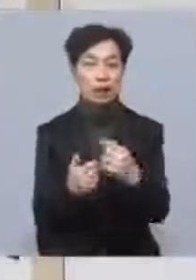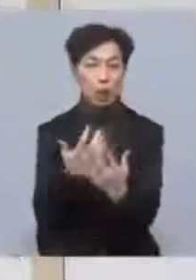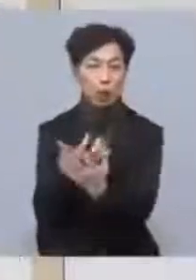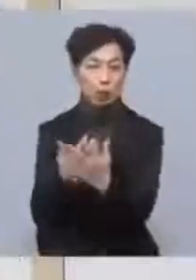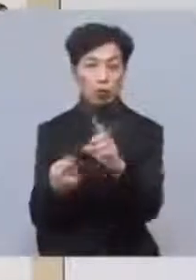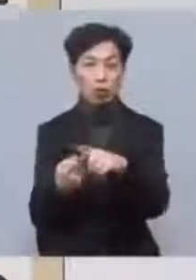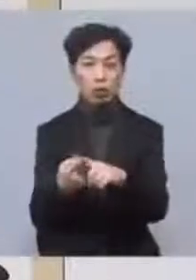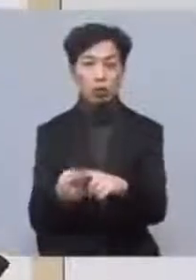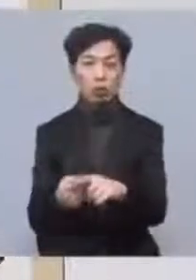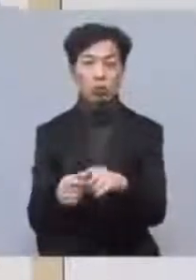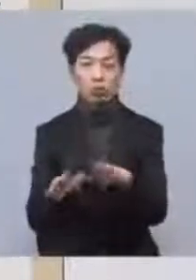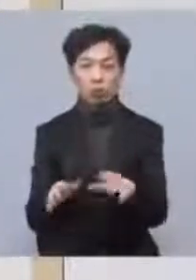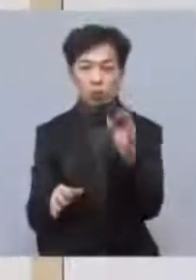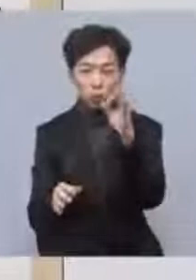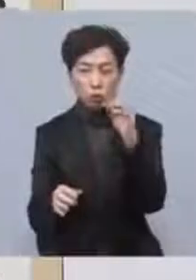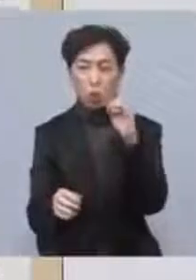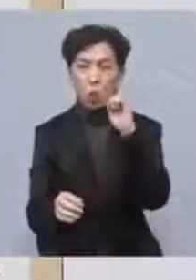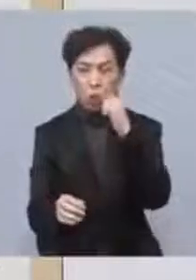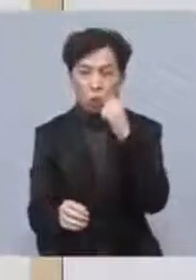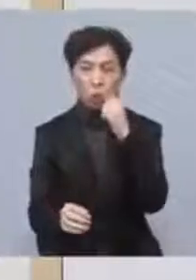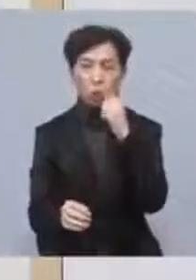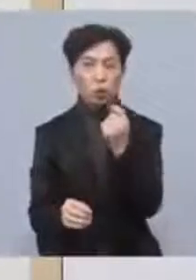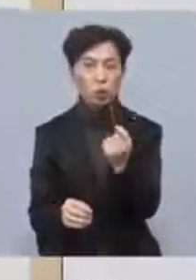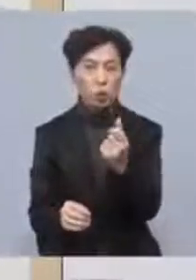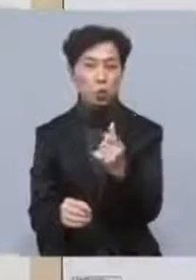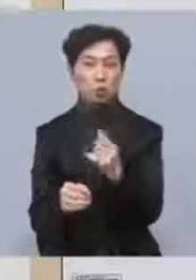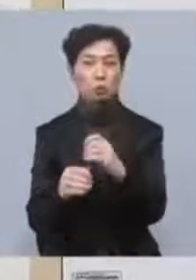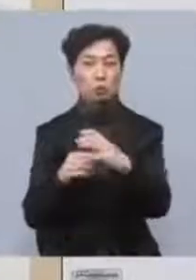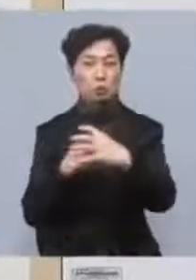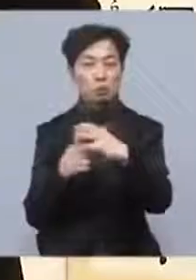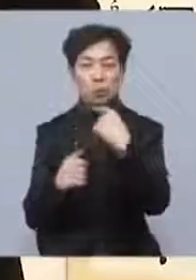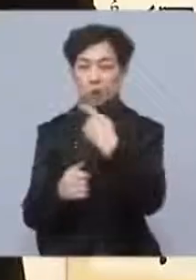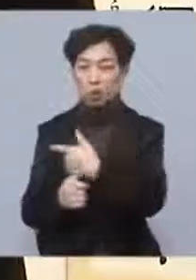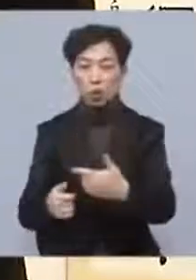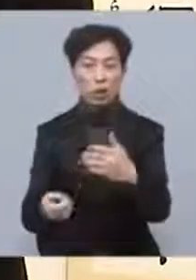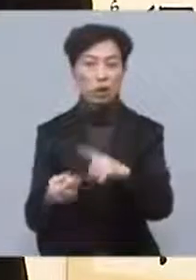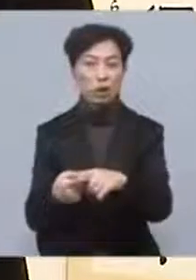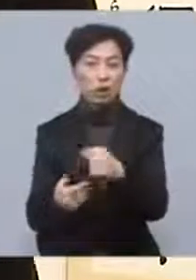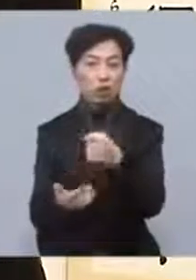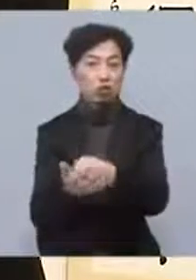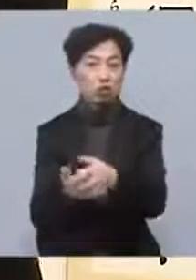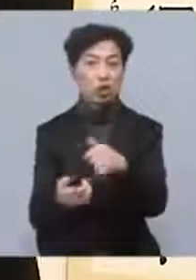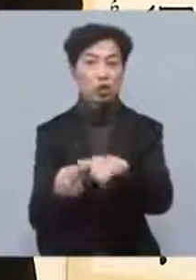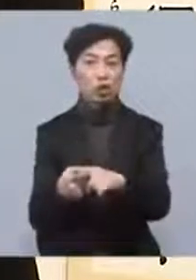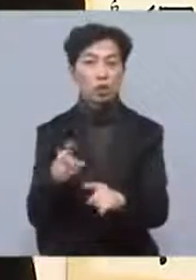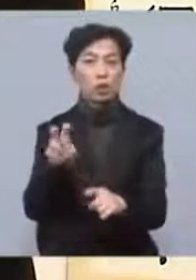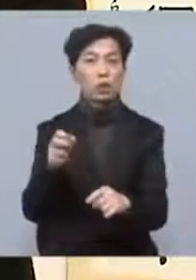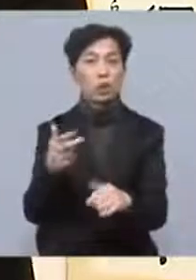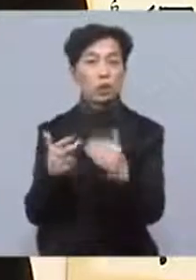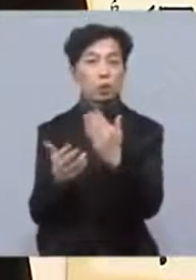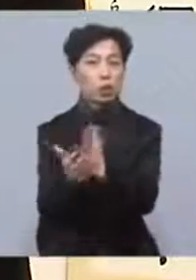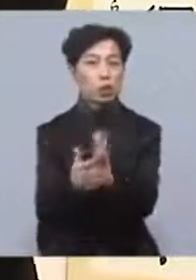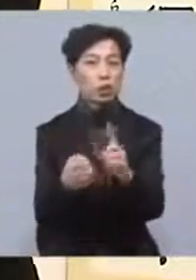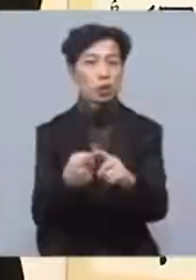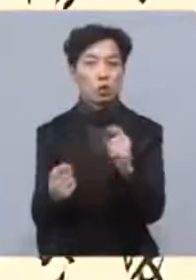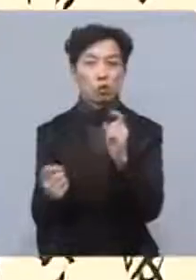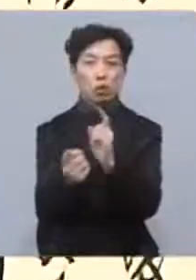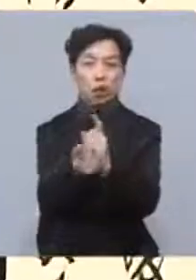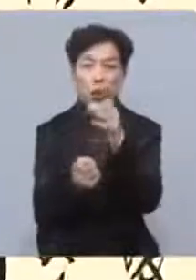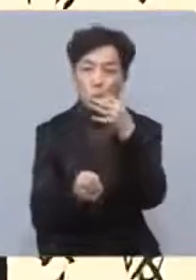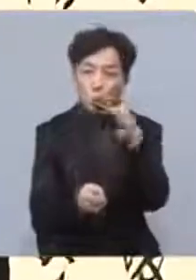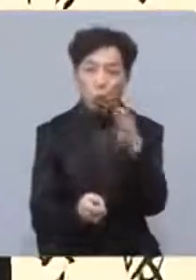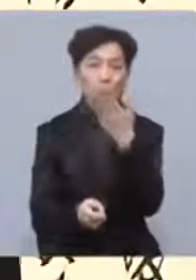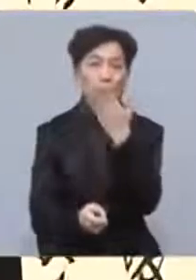찾아보기 힘든 중국과 인도의 소수민족 문자까지 모두 20 최종의 글자를 만나볼 수 있습니다 직접 책에